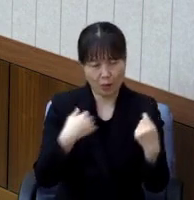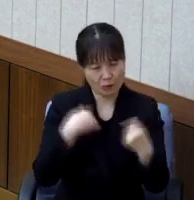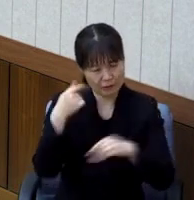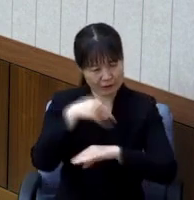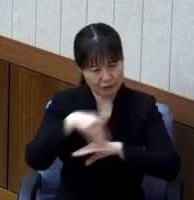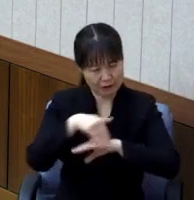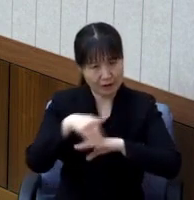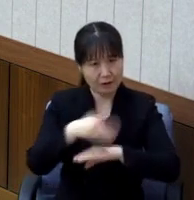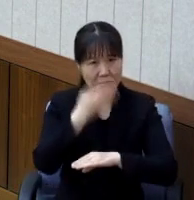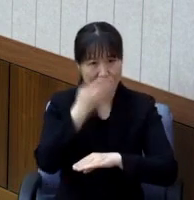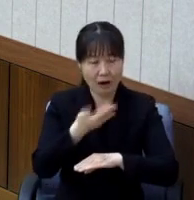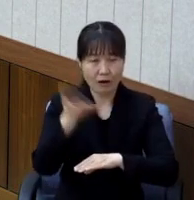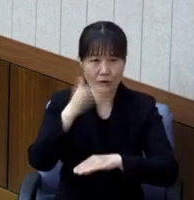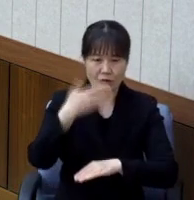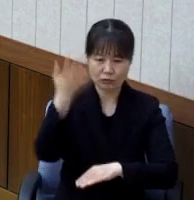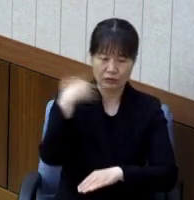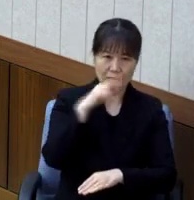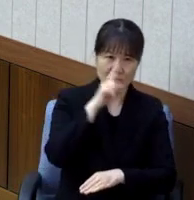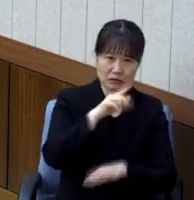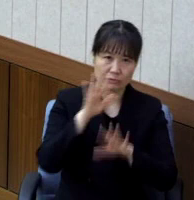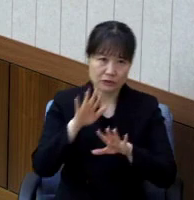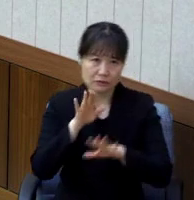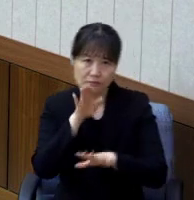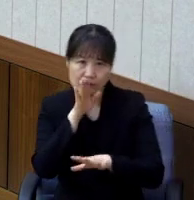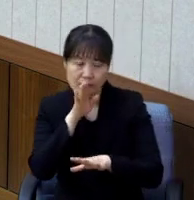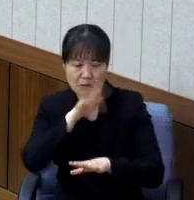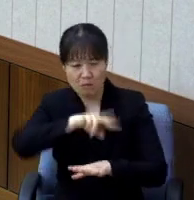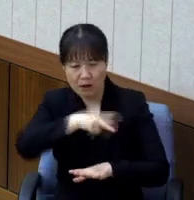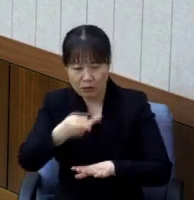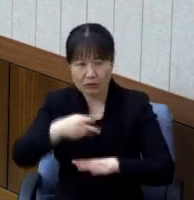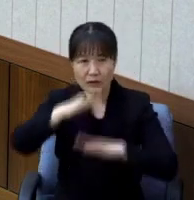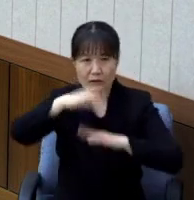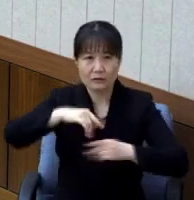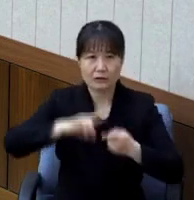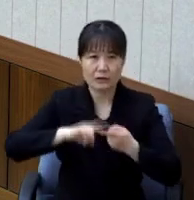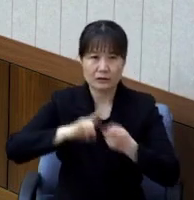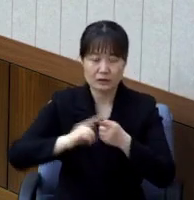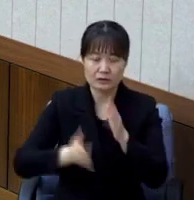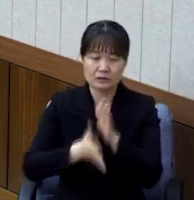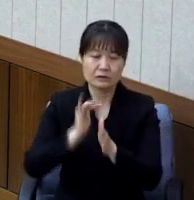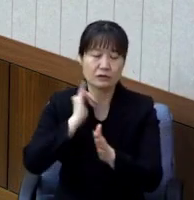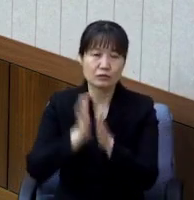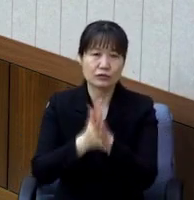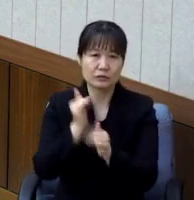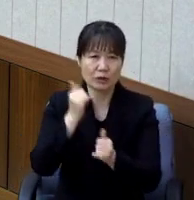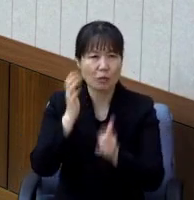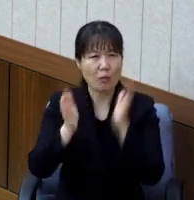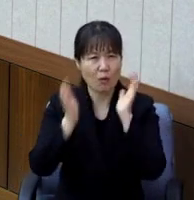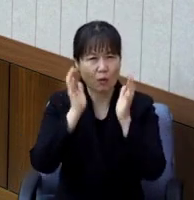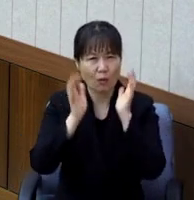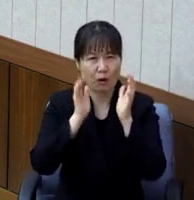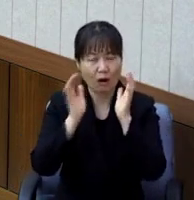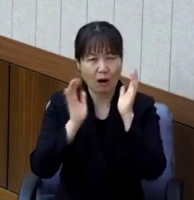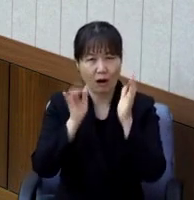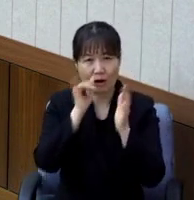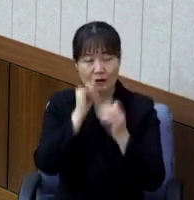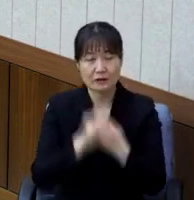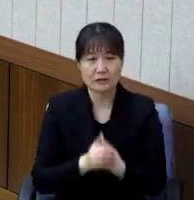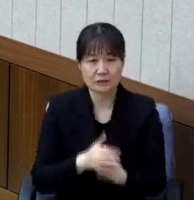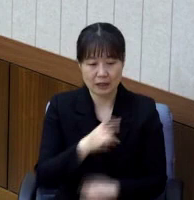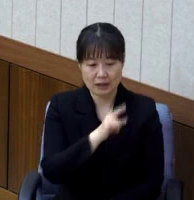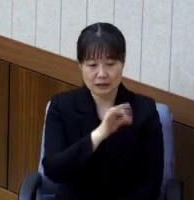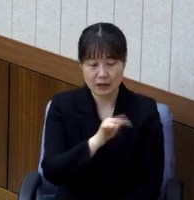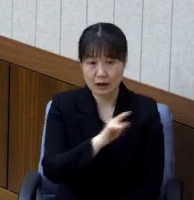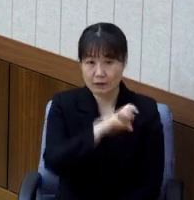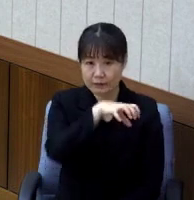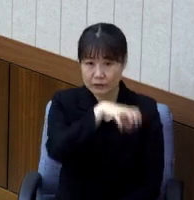합니다 그땐 틀리고 지금은 마다시 행정은 의정구 시민들에게 혼란만을 가중시킬뿐입니다 당초 장남력